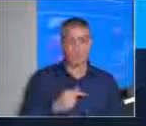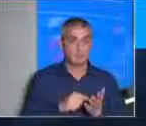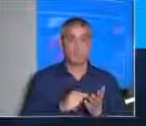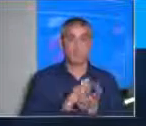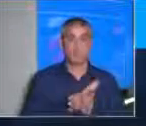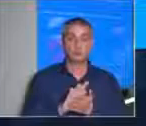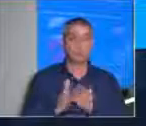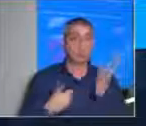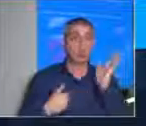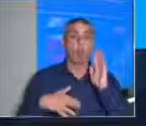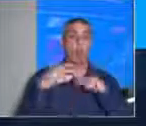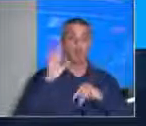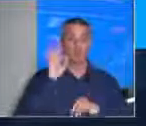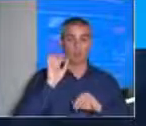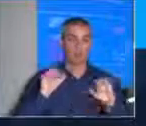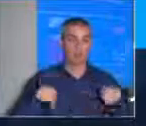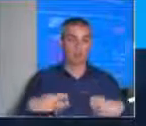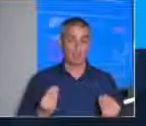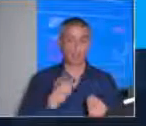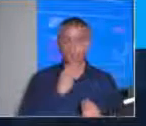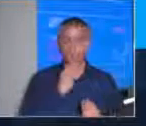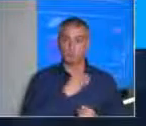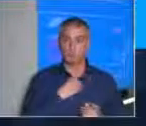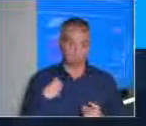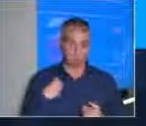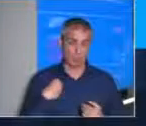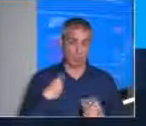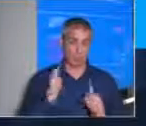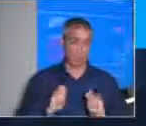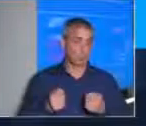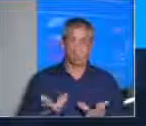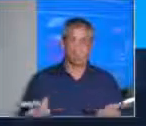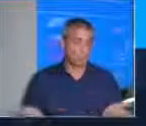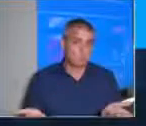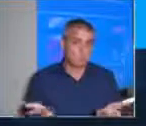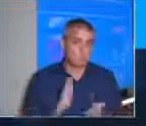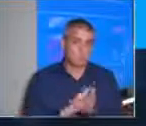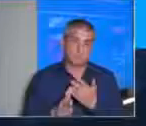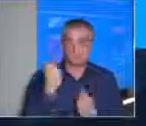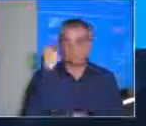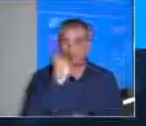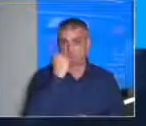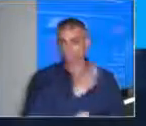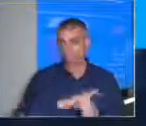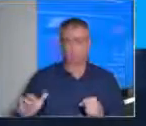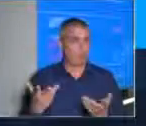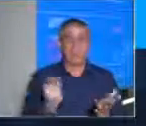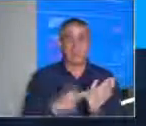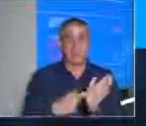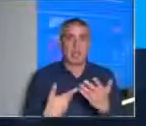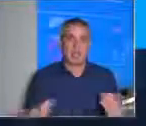פשוט רוב רובם של בעלי הרכוש היהודי בפולין ויורשיהם נרצחו בשואה, ואין מי